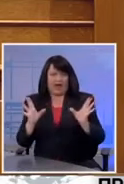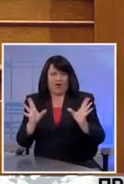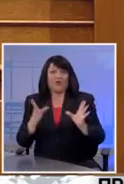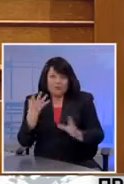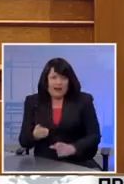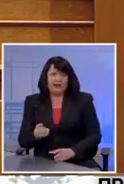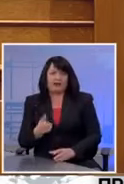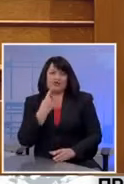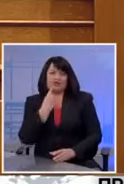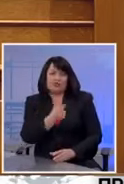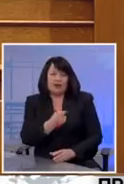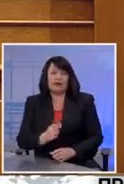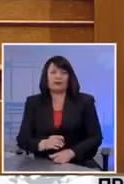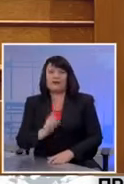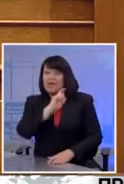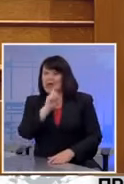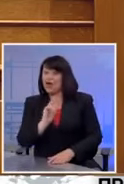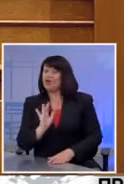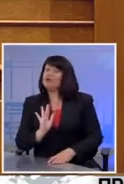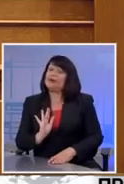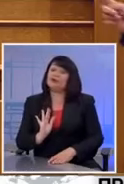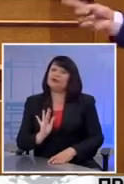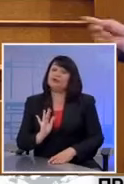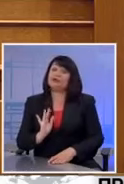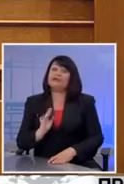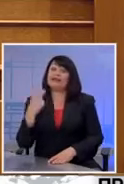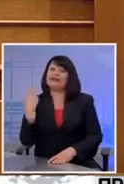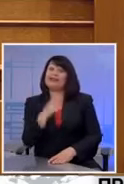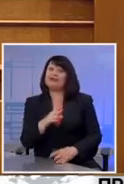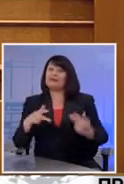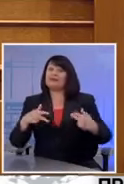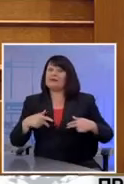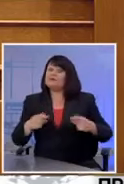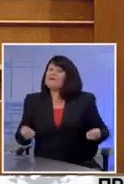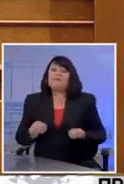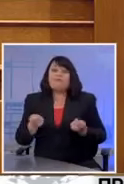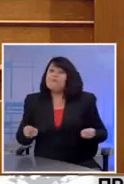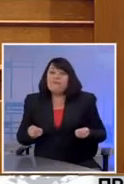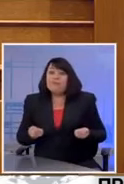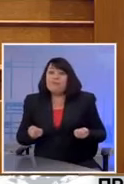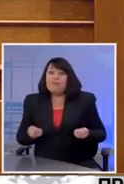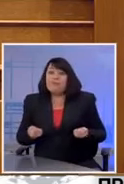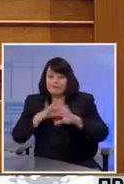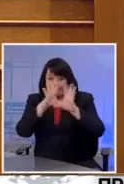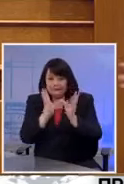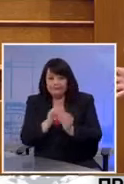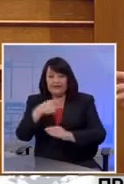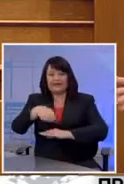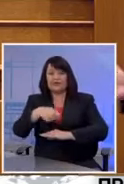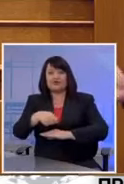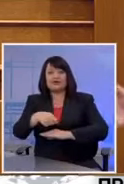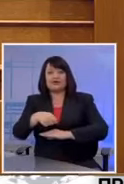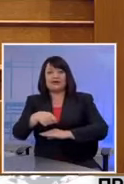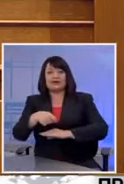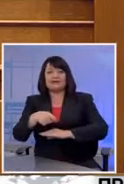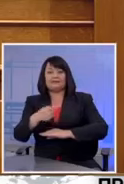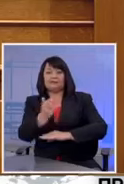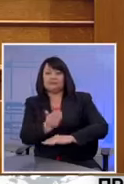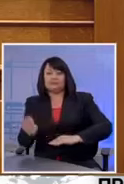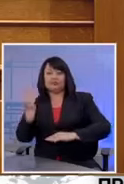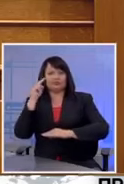λοιπόν. Το ερώτημα δεν είναι αυτό. Το ερώτημα είναι τι έκανε η δικιά σας η κυβέρνηση, τι έκανε συνολικά η δικαιοσύνη, την οποία εποπτεύεται με